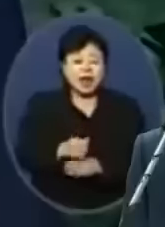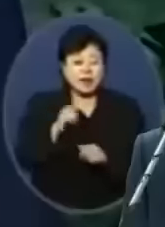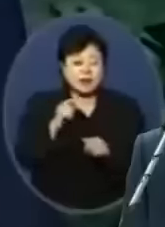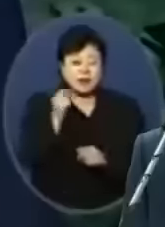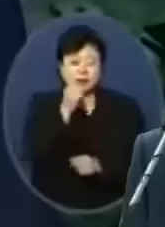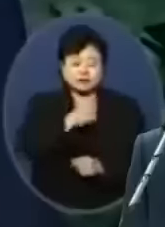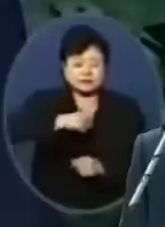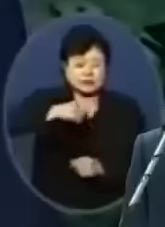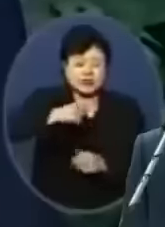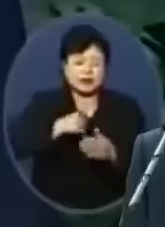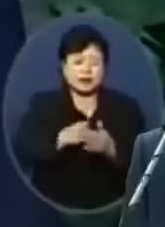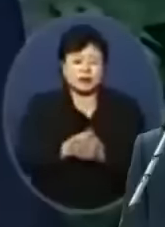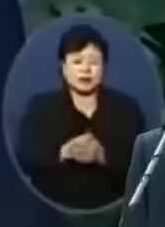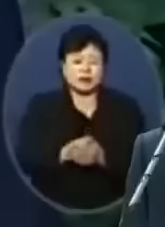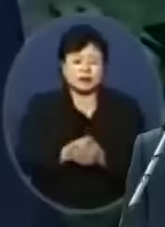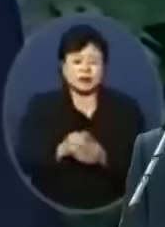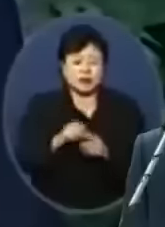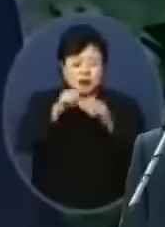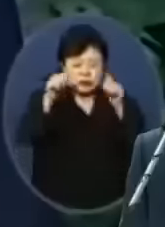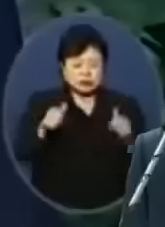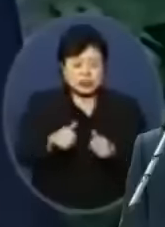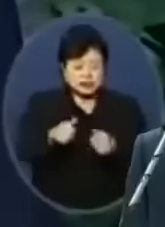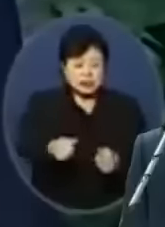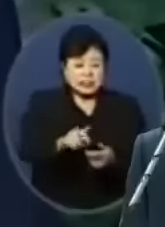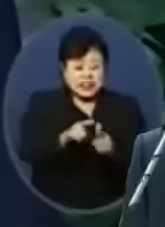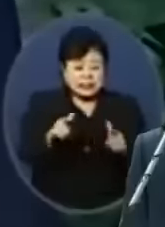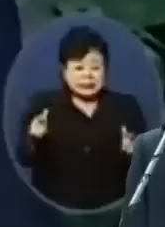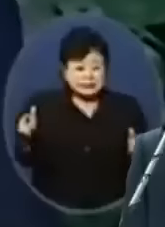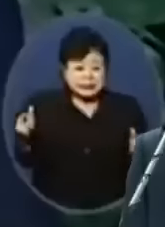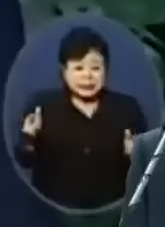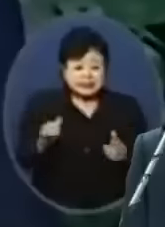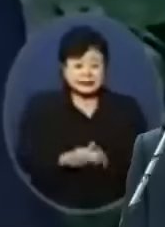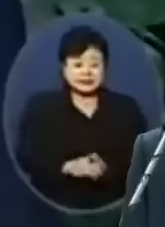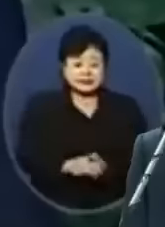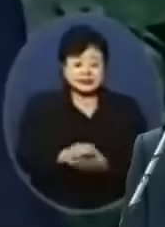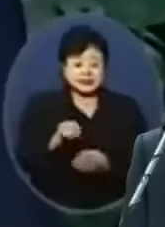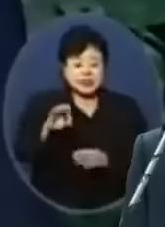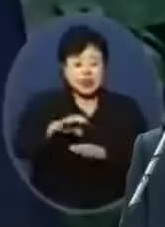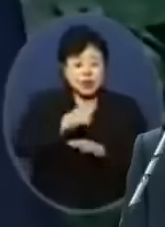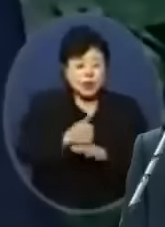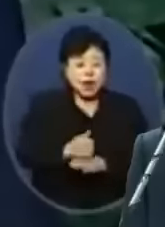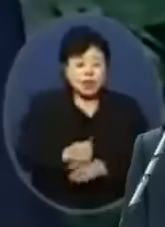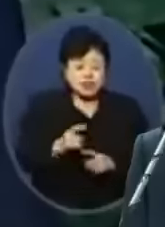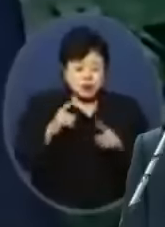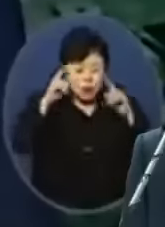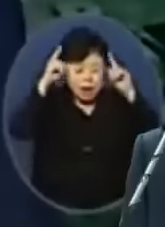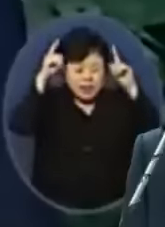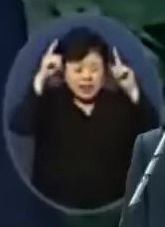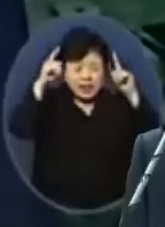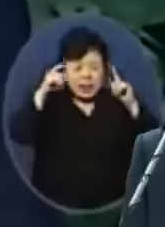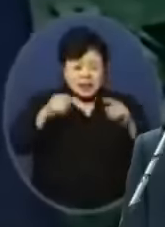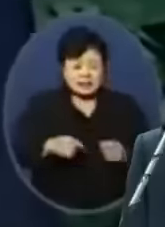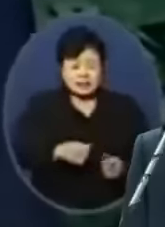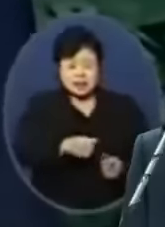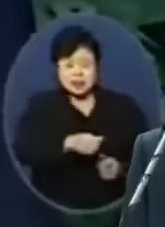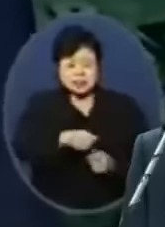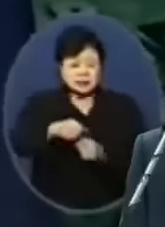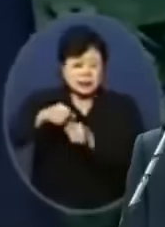반대하고 우상에 절하지 않았습니다. 느부갓네살이 너무나 분도해서 그를